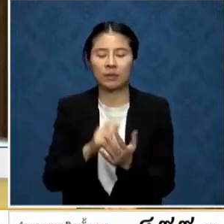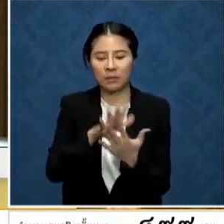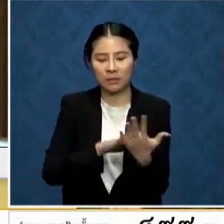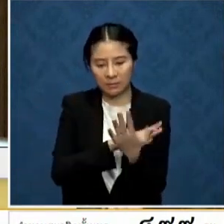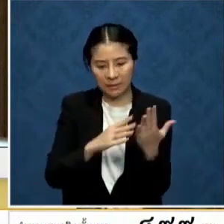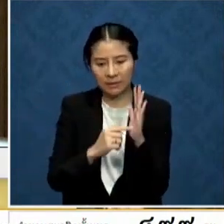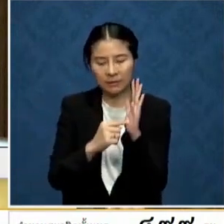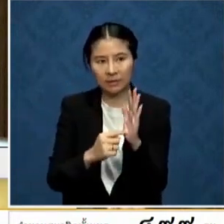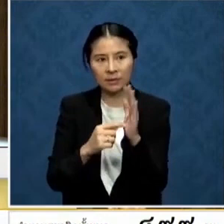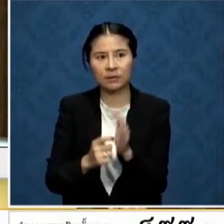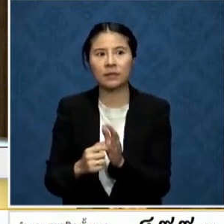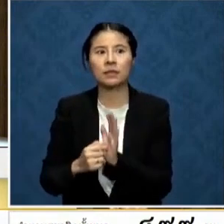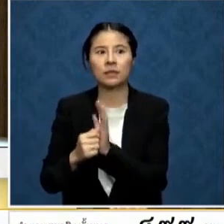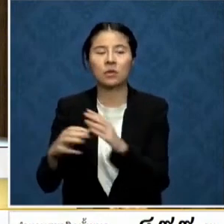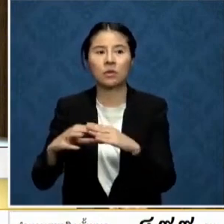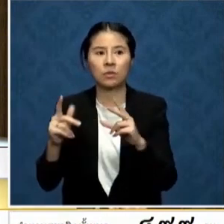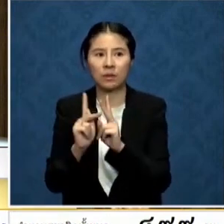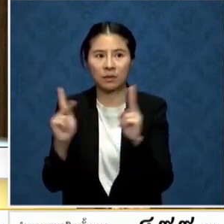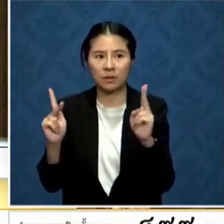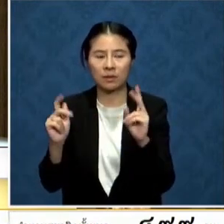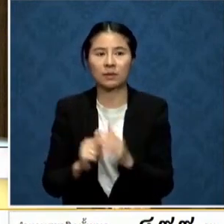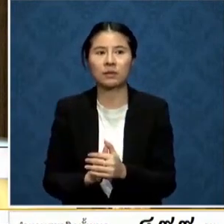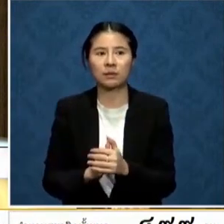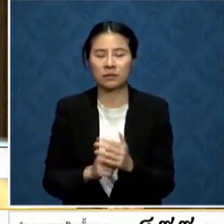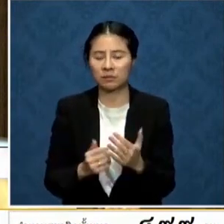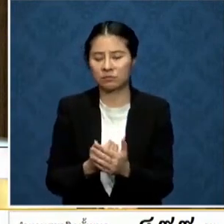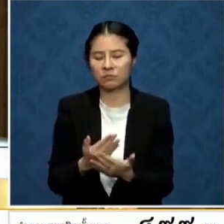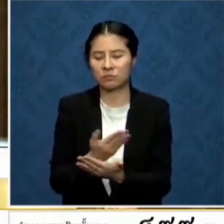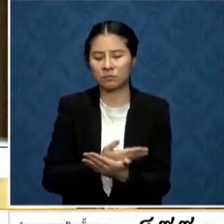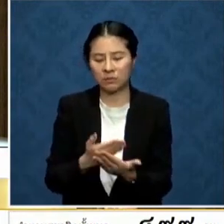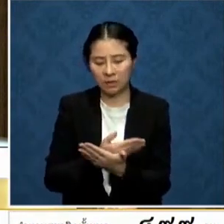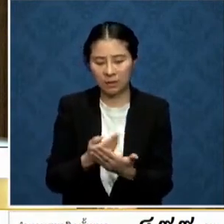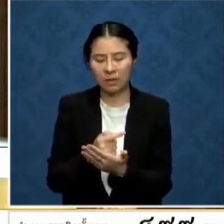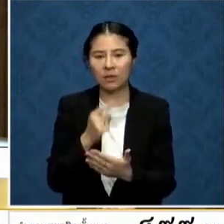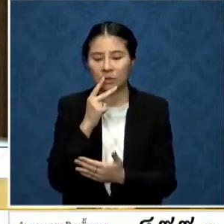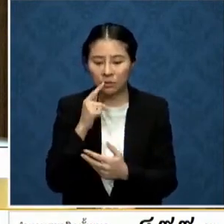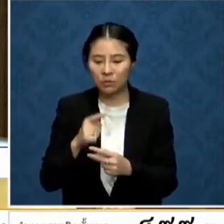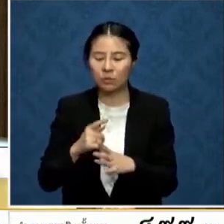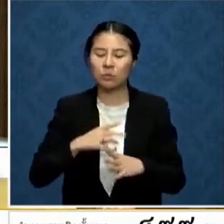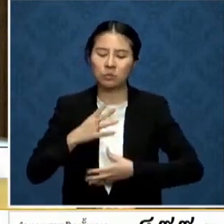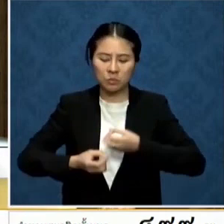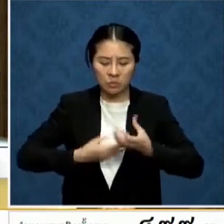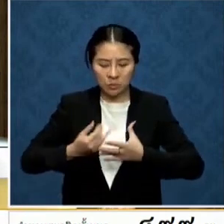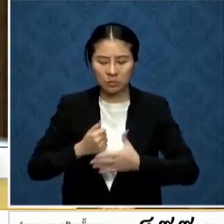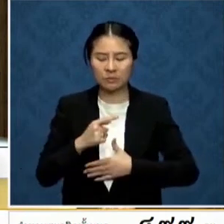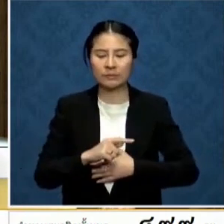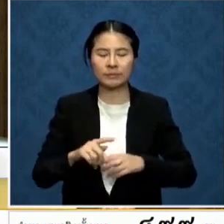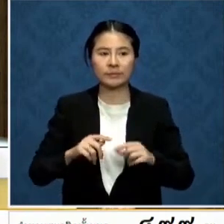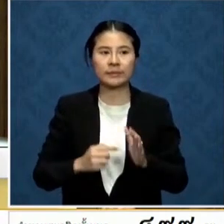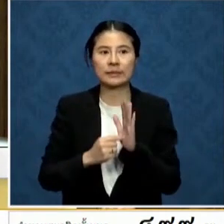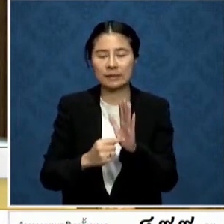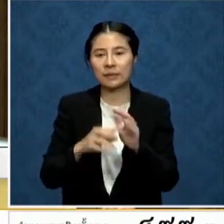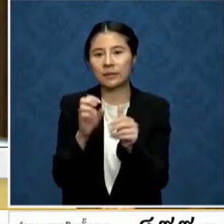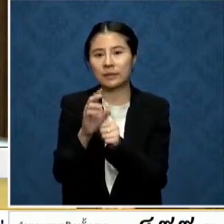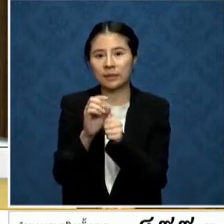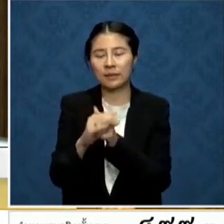ฉบับนี้ของผมเนี่ยไปที่กรรมาธิการเอ่อคณะกรรมาธิการกิจการสภาเพื่อเปิดพื้นที่ให้ทุกฝ่ายเนี่ยสามารถมาถกเถียงกันได้เพิ่มเติมยื่นข้อเสือ